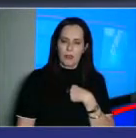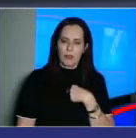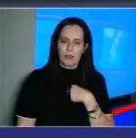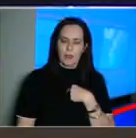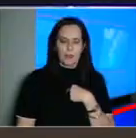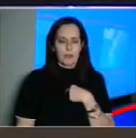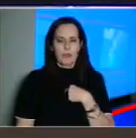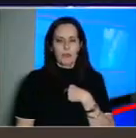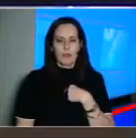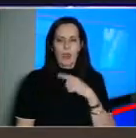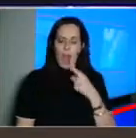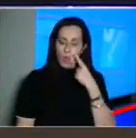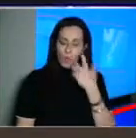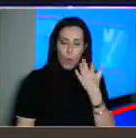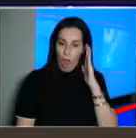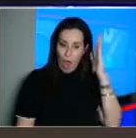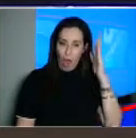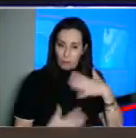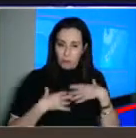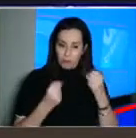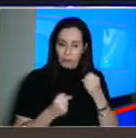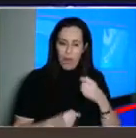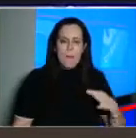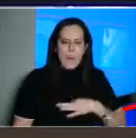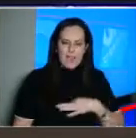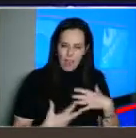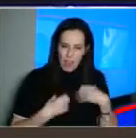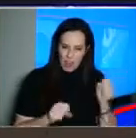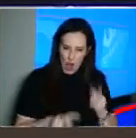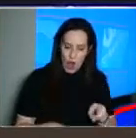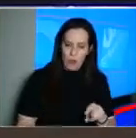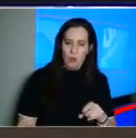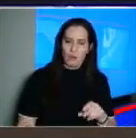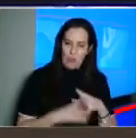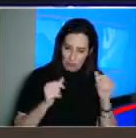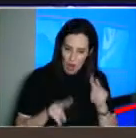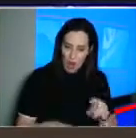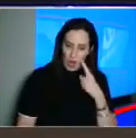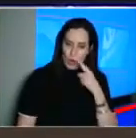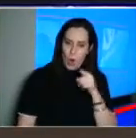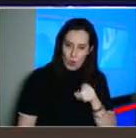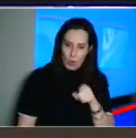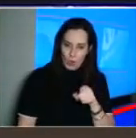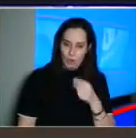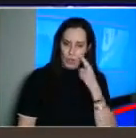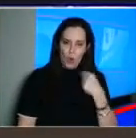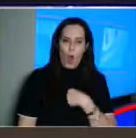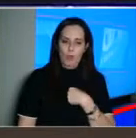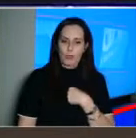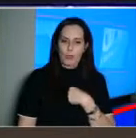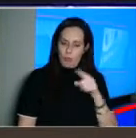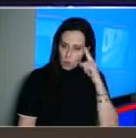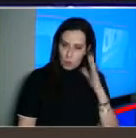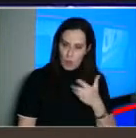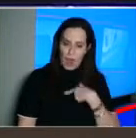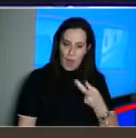את רואה תקווה לאיחוי? אז מה? אז מה? אני אגיד לך מה אני רואה. ברור לך מה אנחנו מצפים. אני אגיד לך מה אני רואה. אני רואה אותך ואני רואה אותי. ואת יודעת